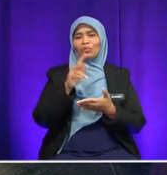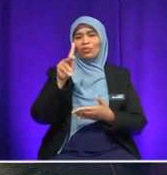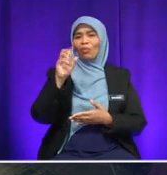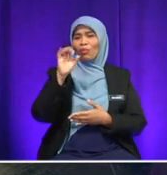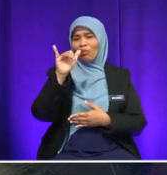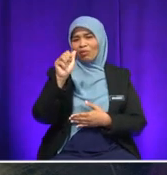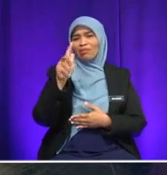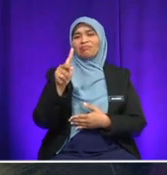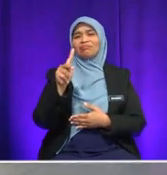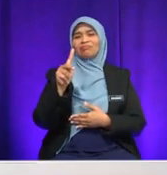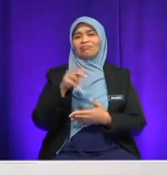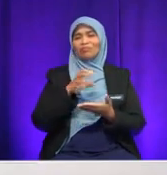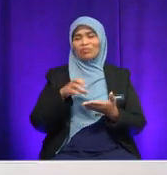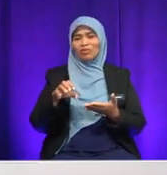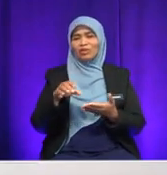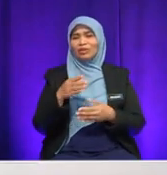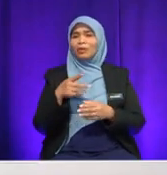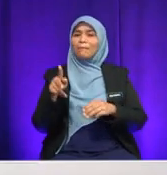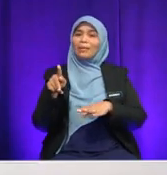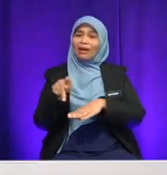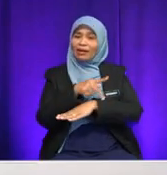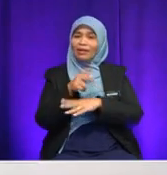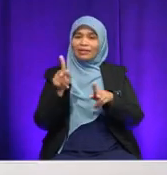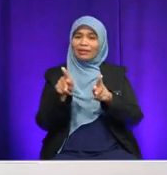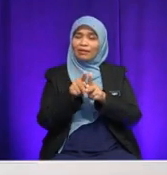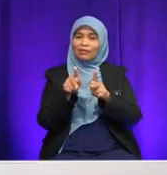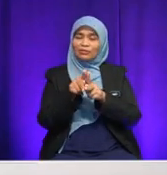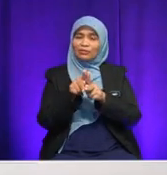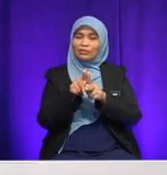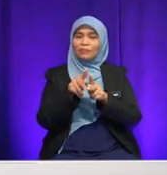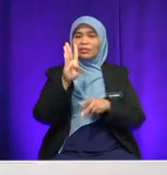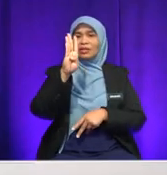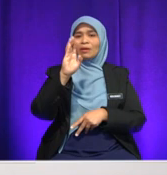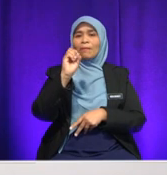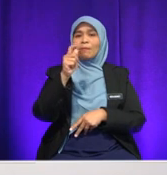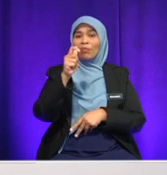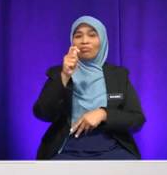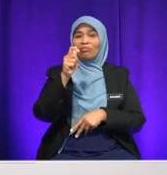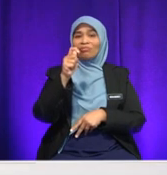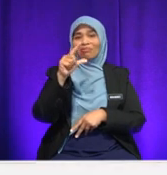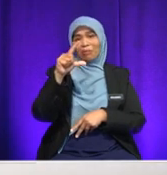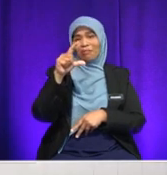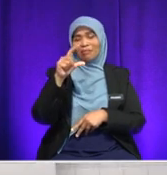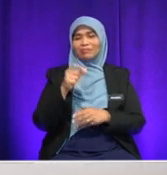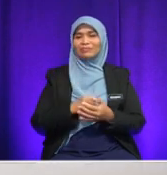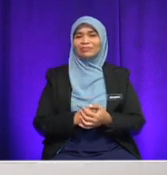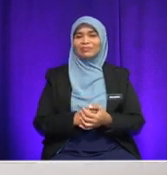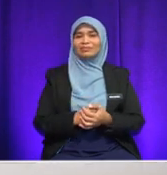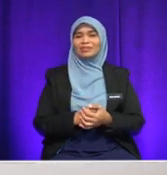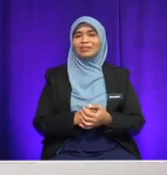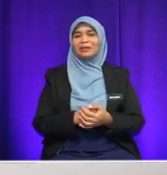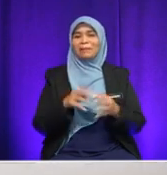yang kesembilan, memakai kasut bot yang tebal. Macam orang nak pergi kerja dekat sawah. Macam tu dia